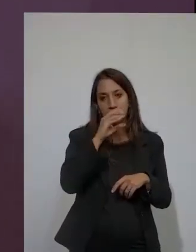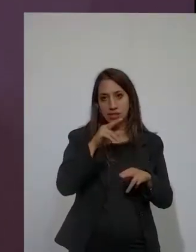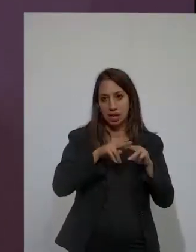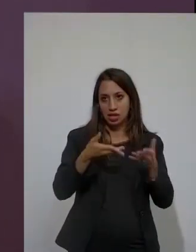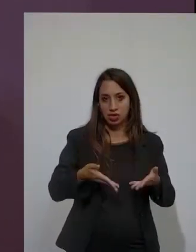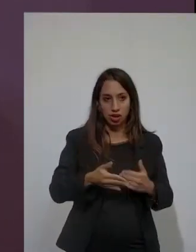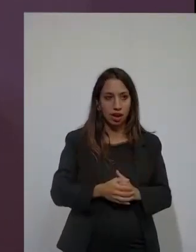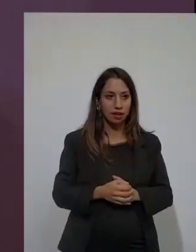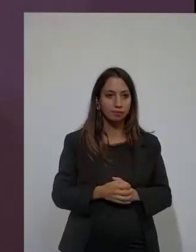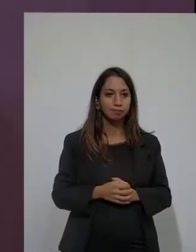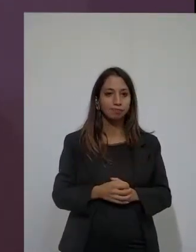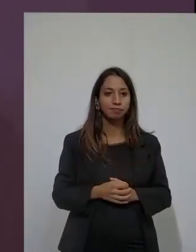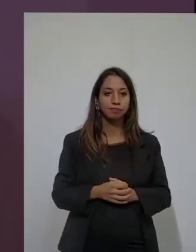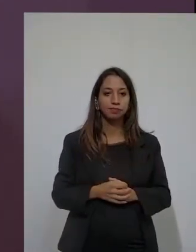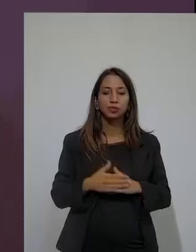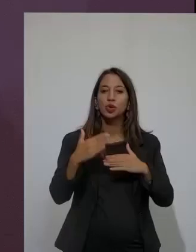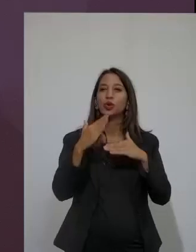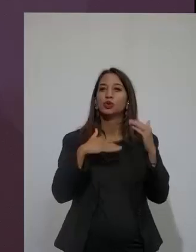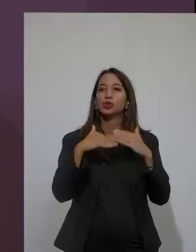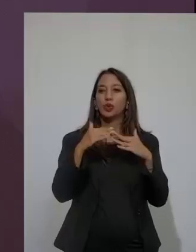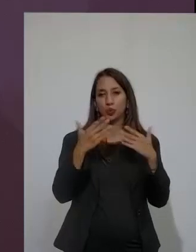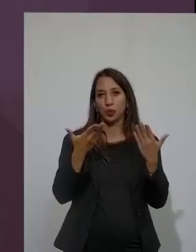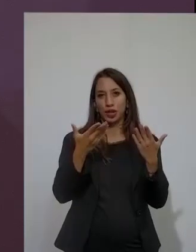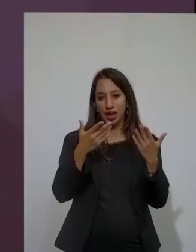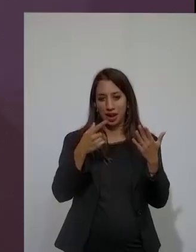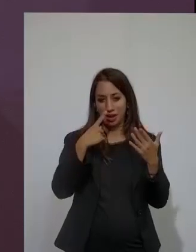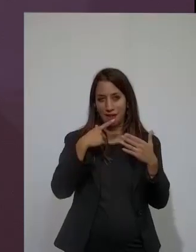strutture ricettive all'aria aperta rappresentano anche